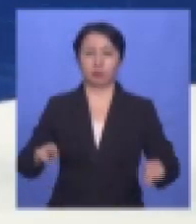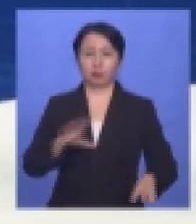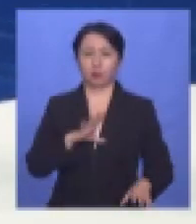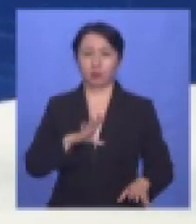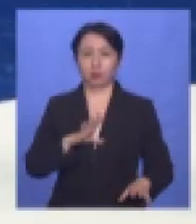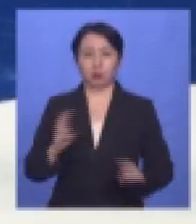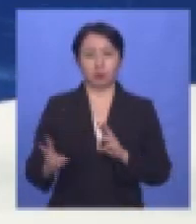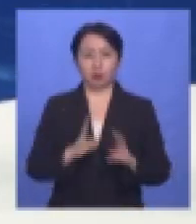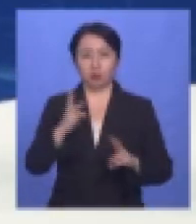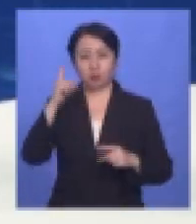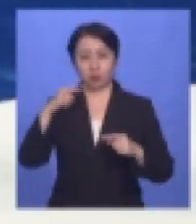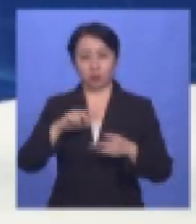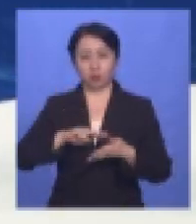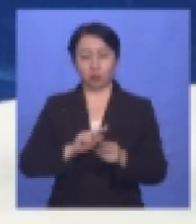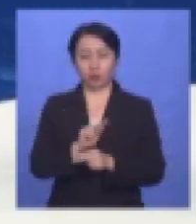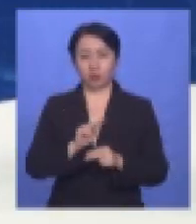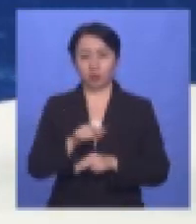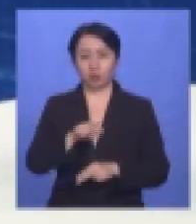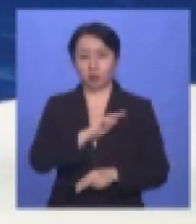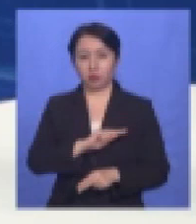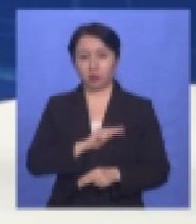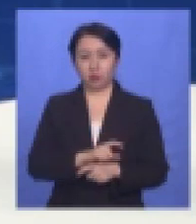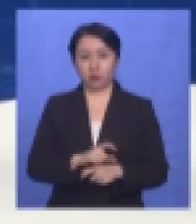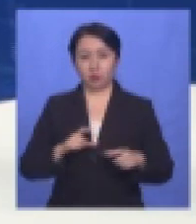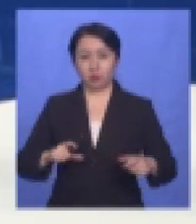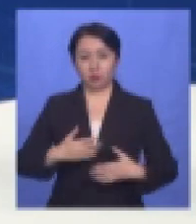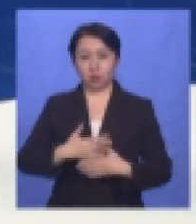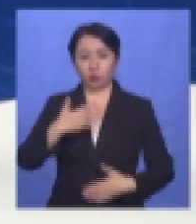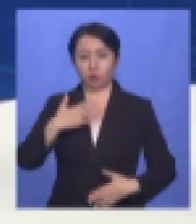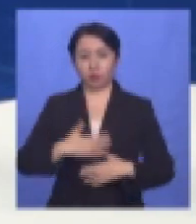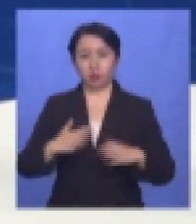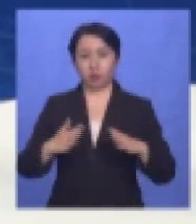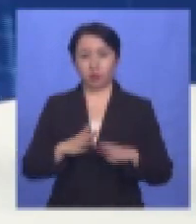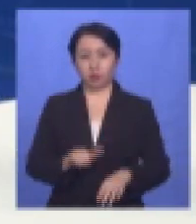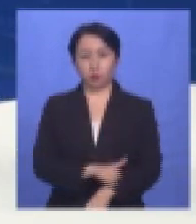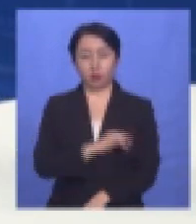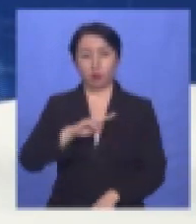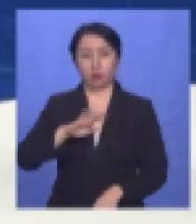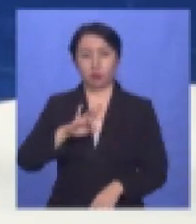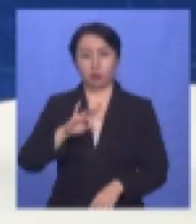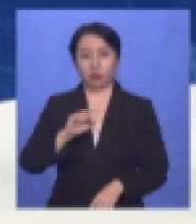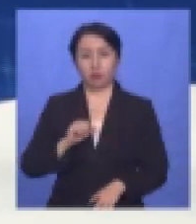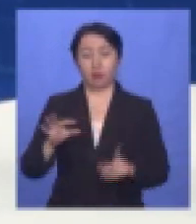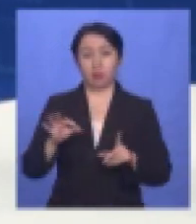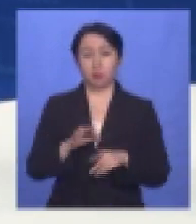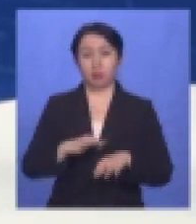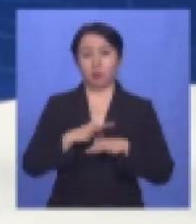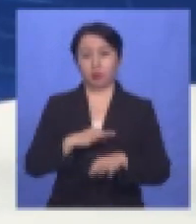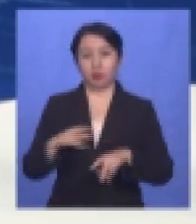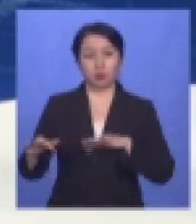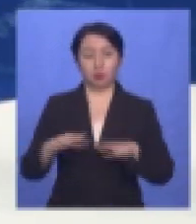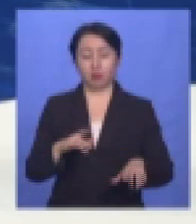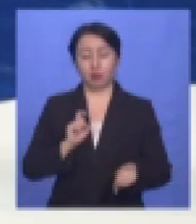Петропавловске прошли комплексные пожарно-тактические учения. В них задействовали жильцов многоэтажного дома по улице Жабаева.